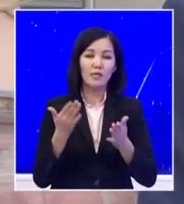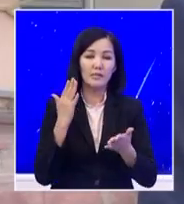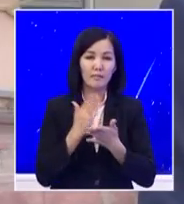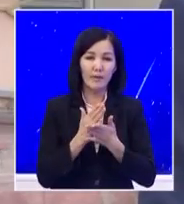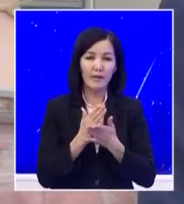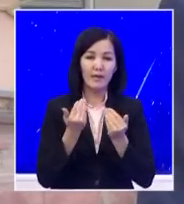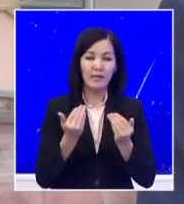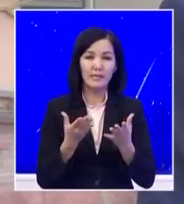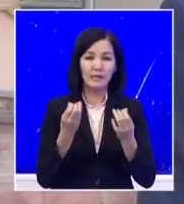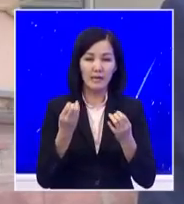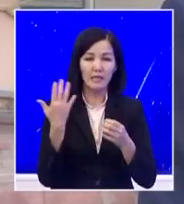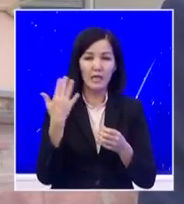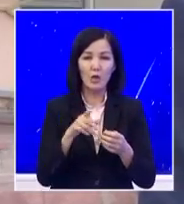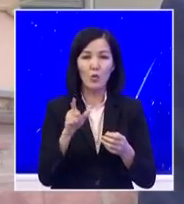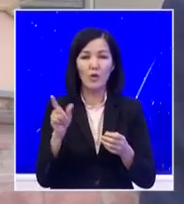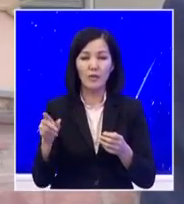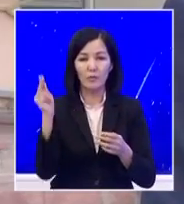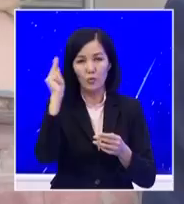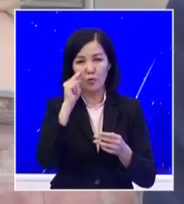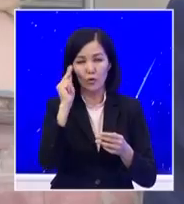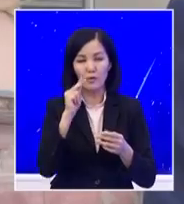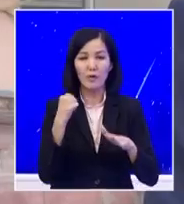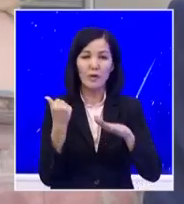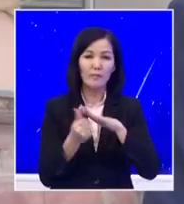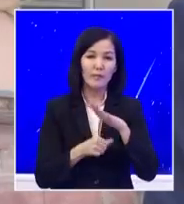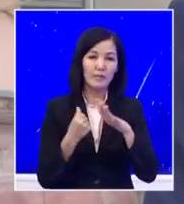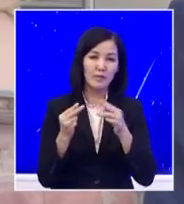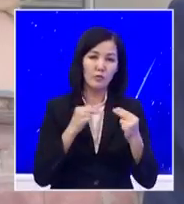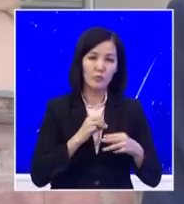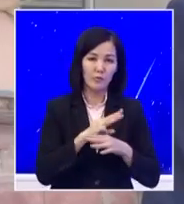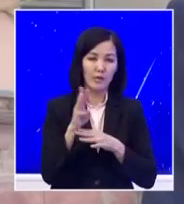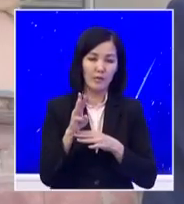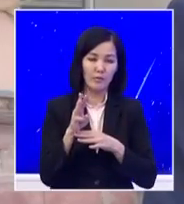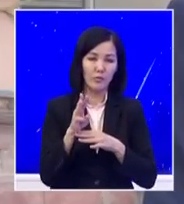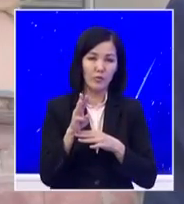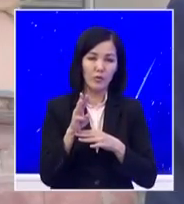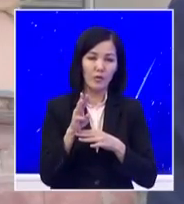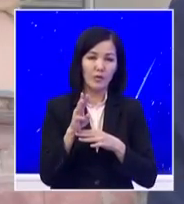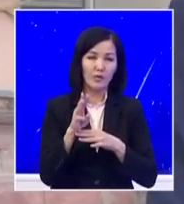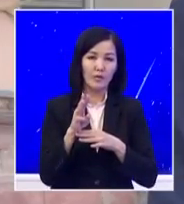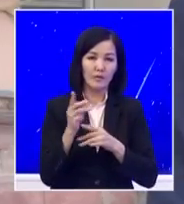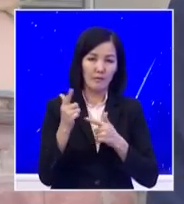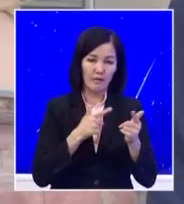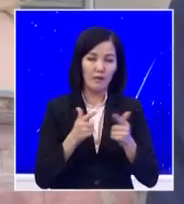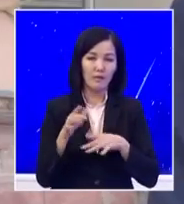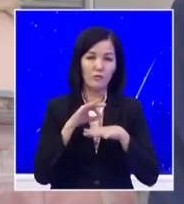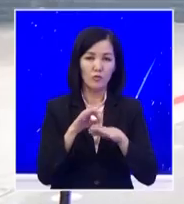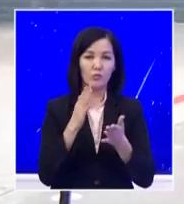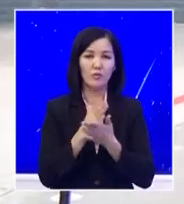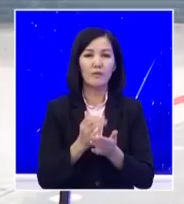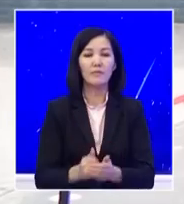біз тағы да 50 адамды жұмысы жүрген, жұмыспен қамту мақсатында 50 адамды оқытуға дайындық жүргізіп